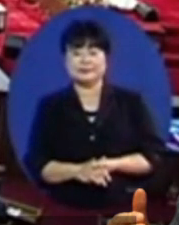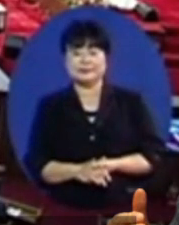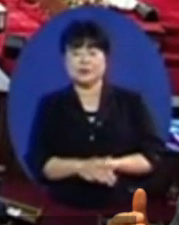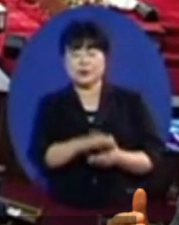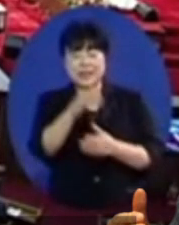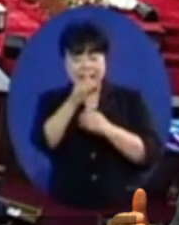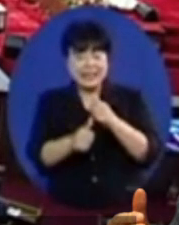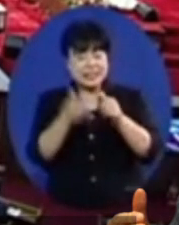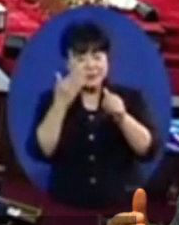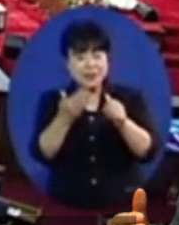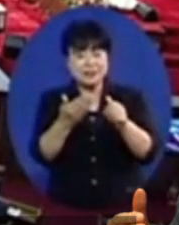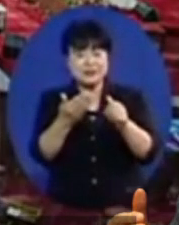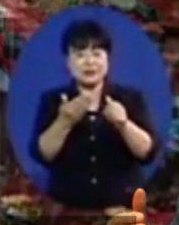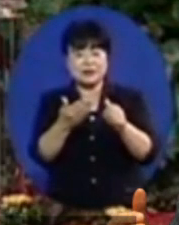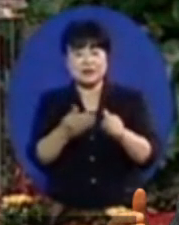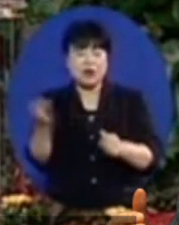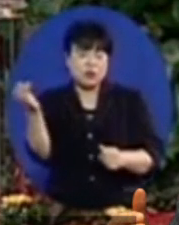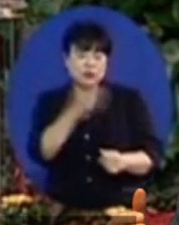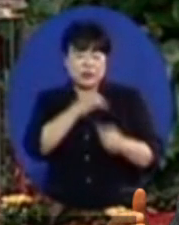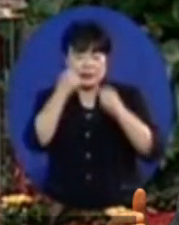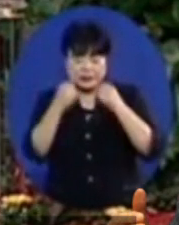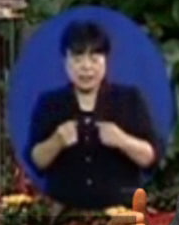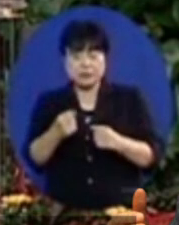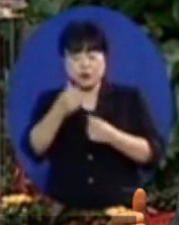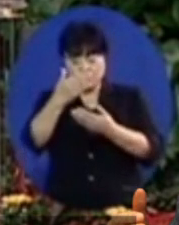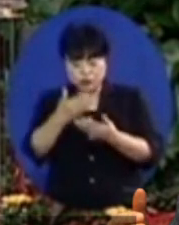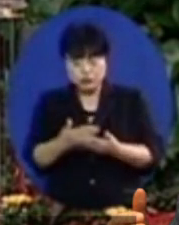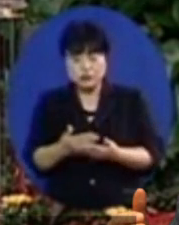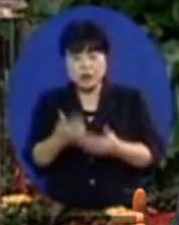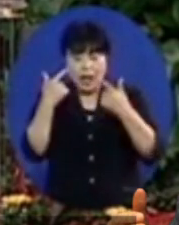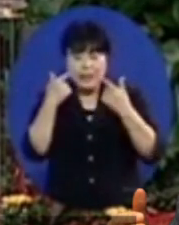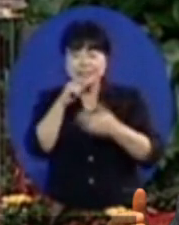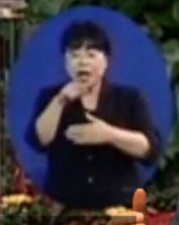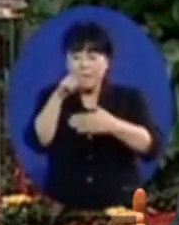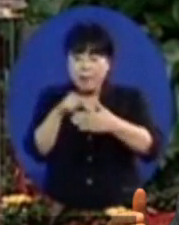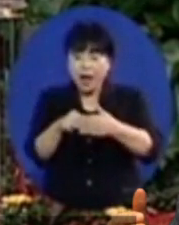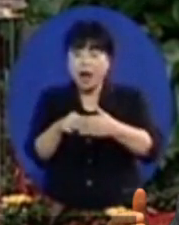우리는 하나님께서 우리에게 부유한 삶을 주셨다는 것을 늘 우리 마음